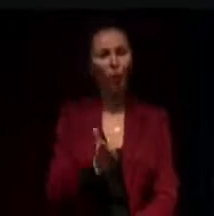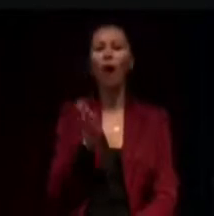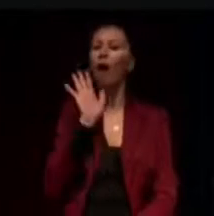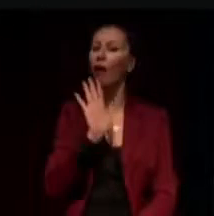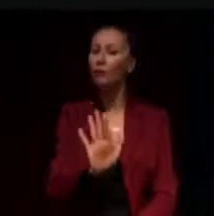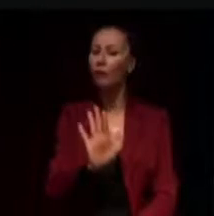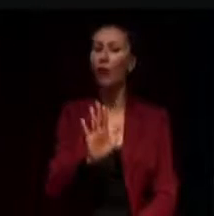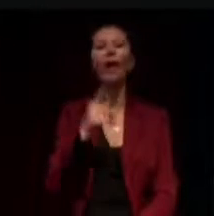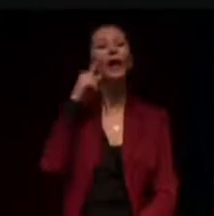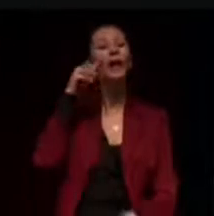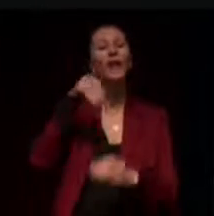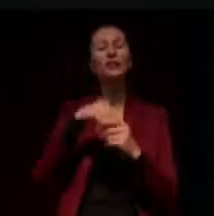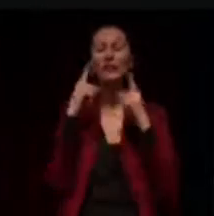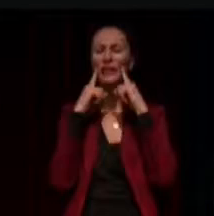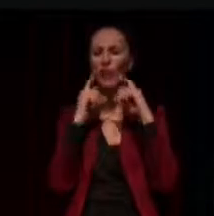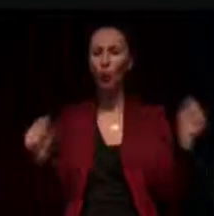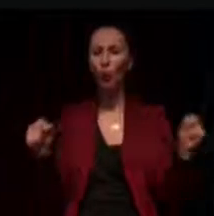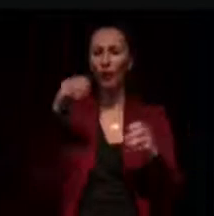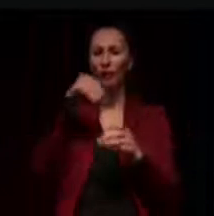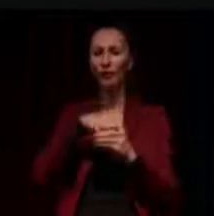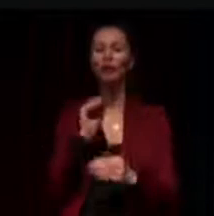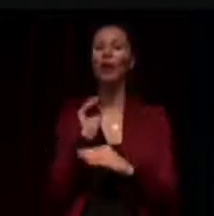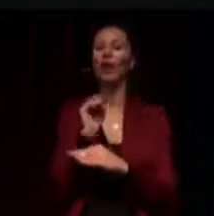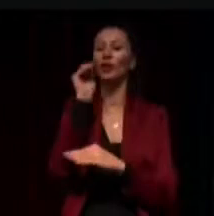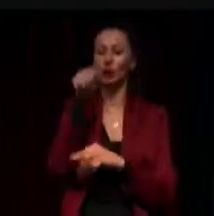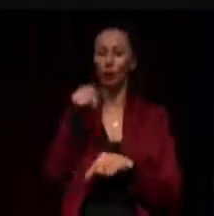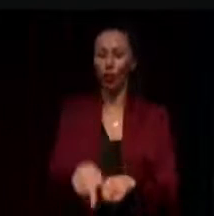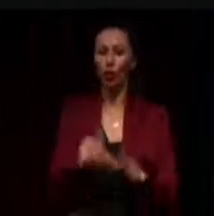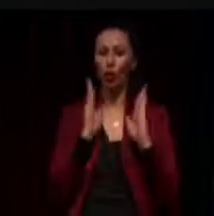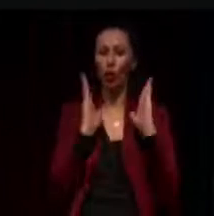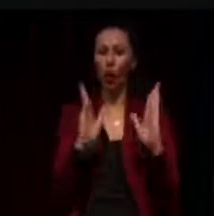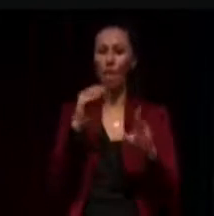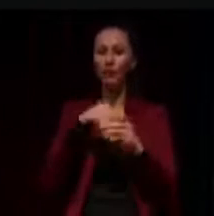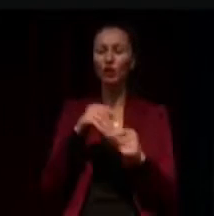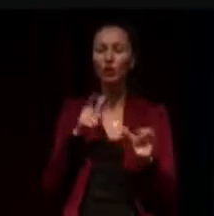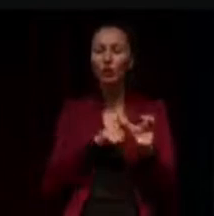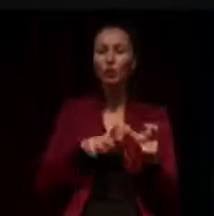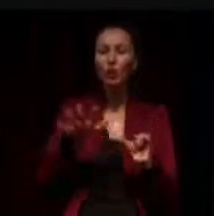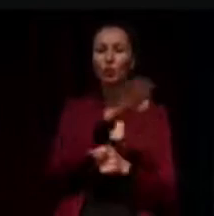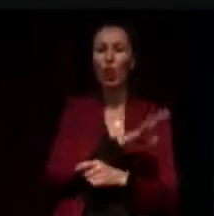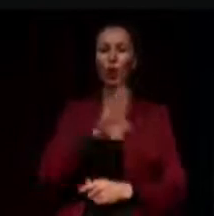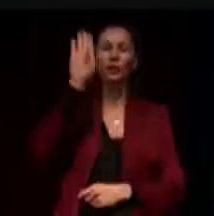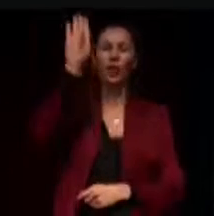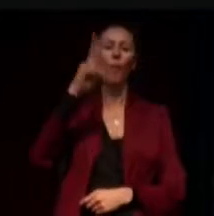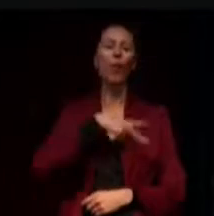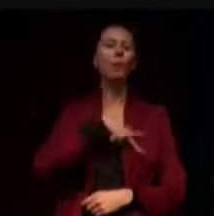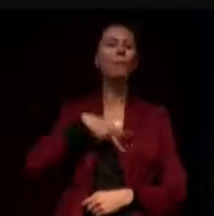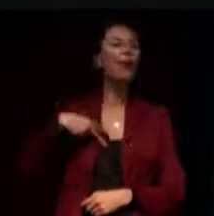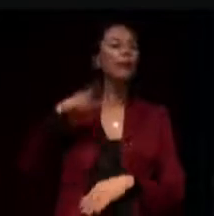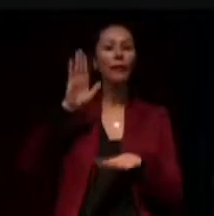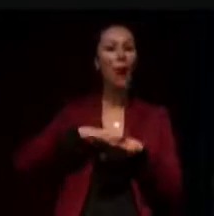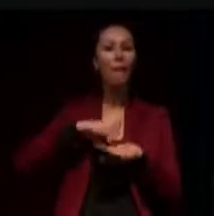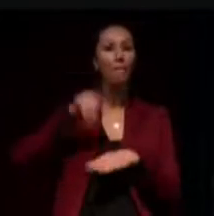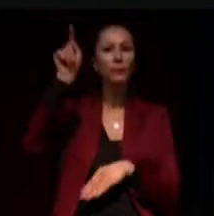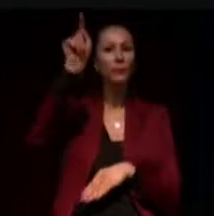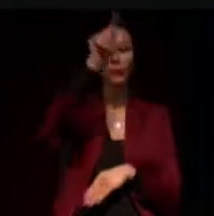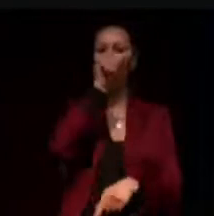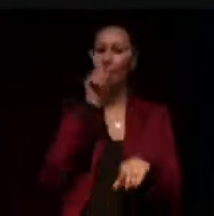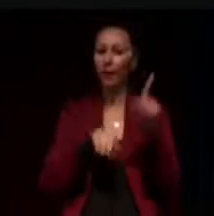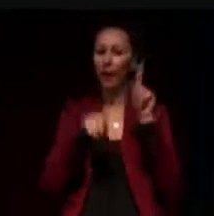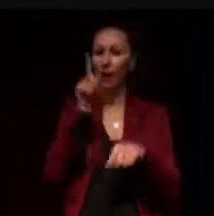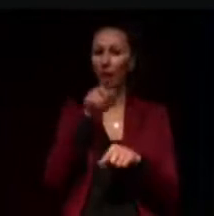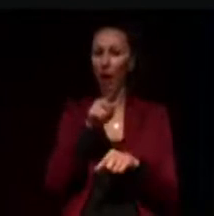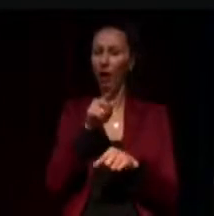hatta fakr zaruret içinde yaşadığı şu dönemde sosyal demokrat belediyelerin yaptıkları